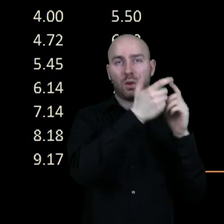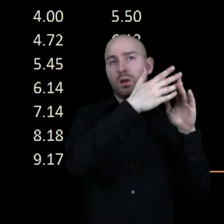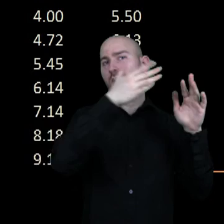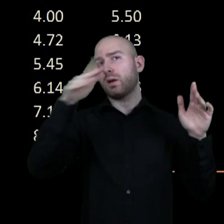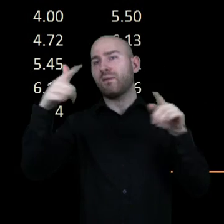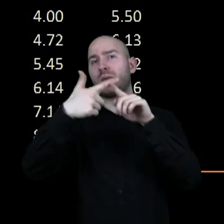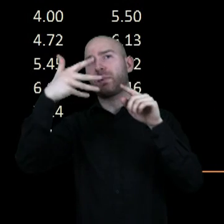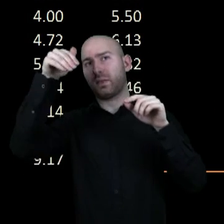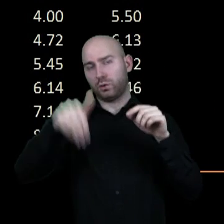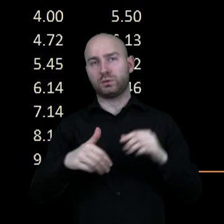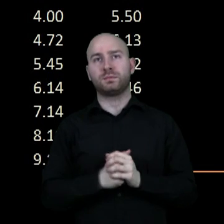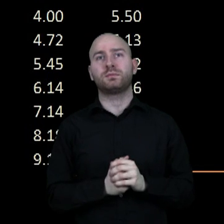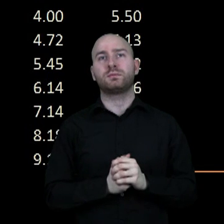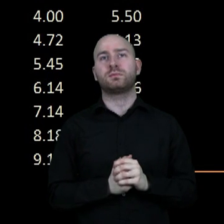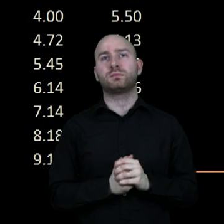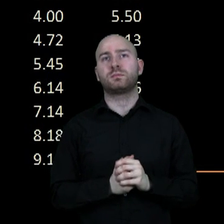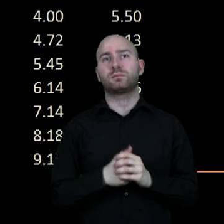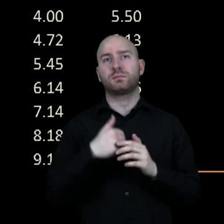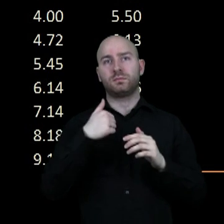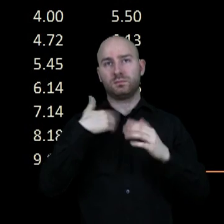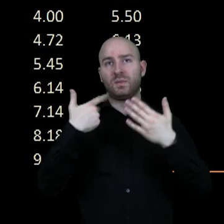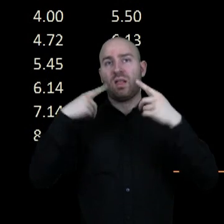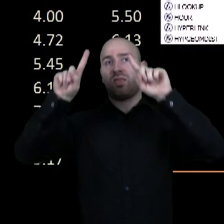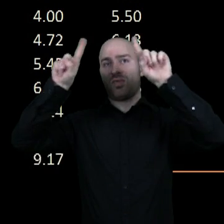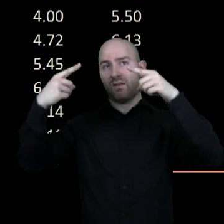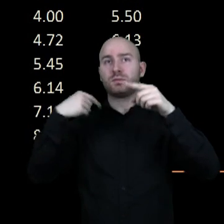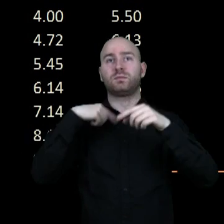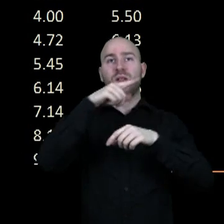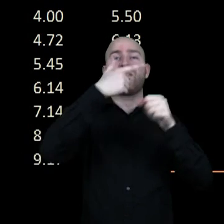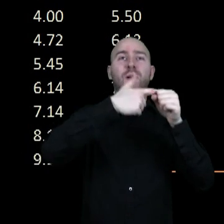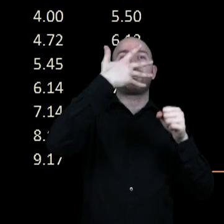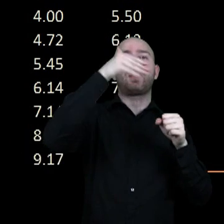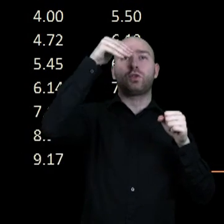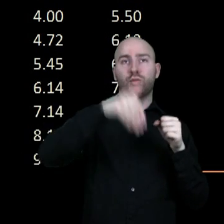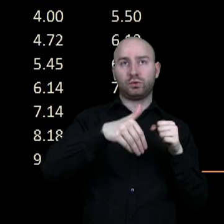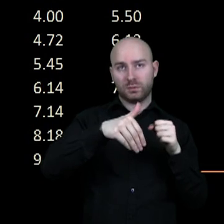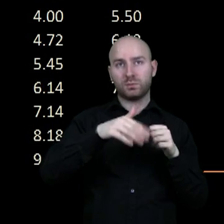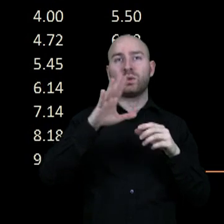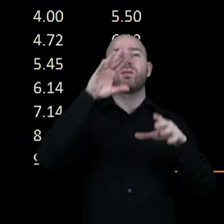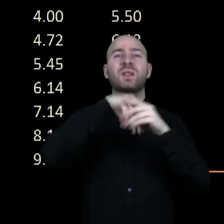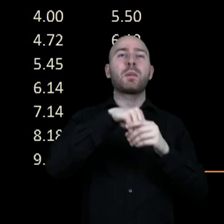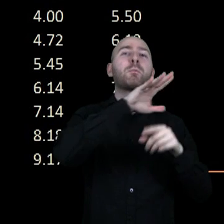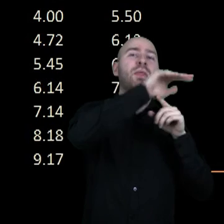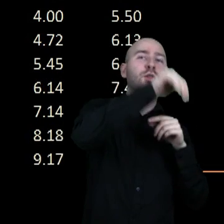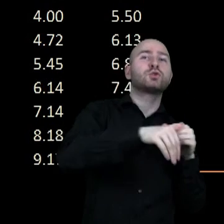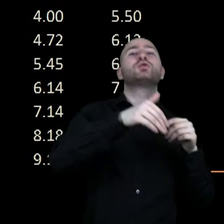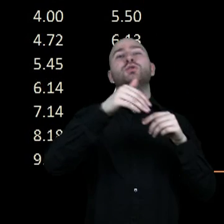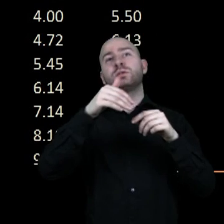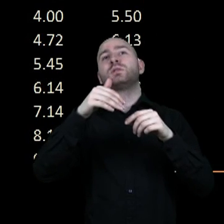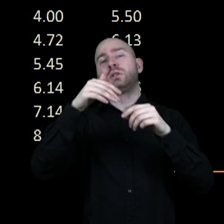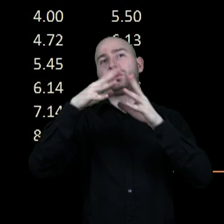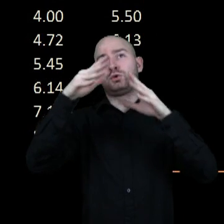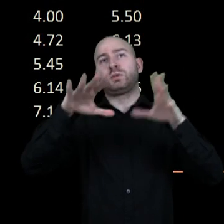Przechodząc od 15 000 do 25 000, zwiększamy wydatki o 25 000 minus 15 000,